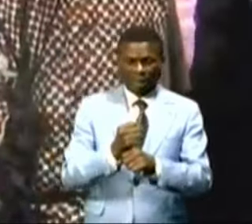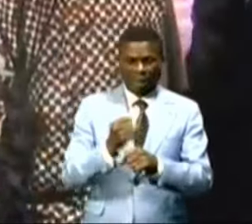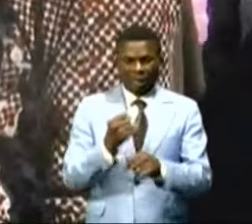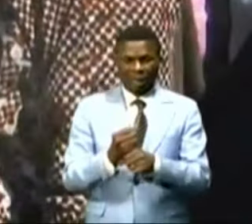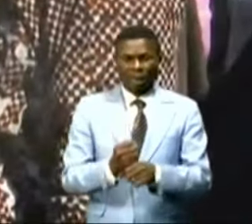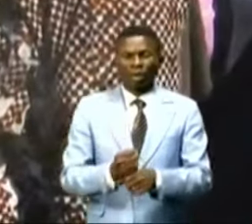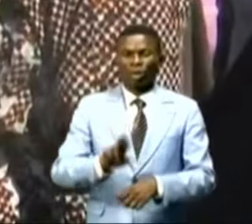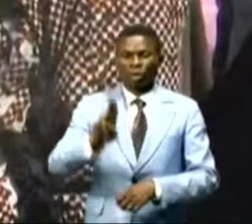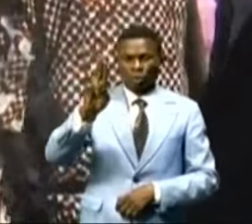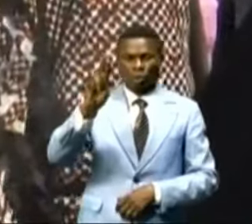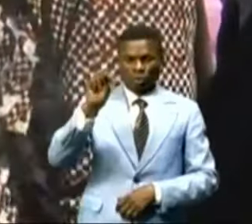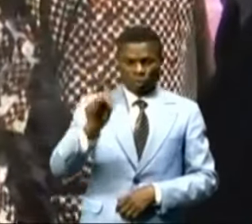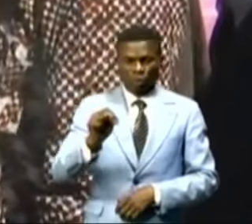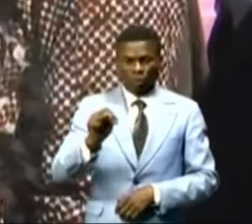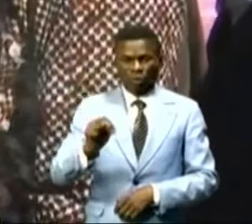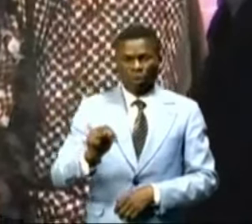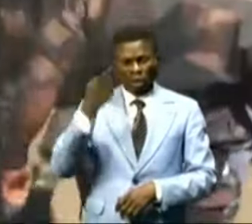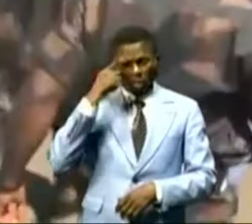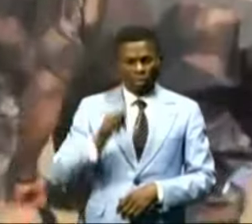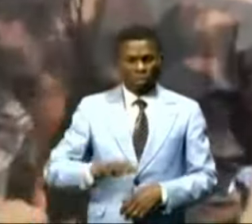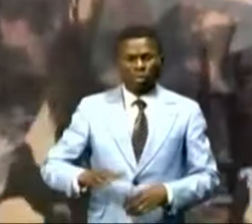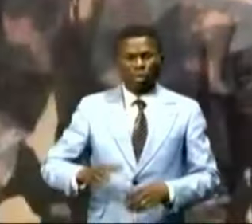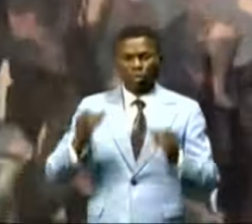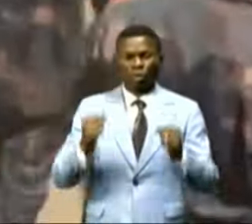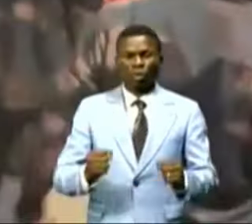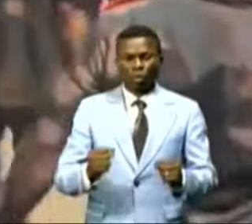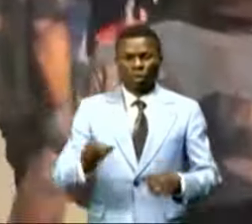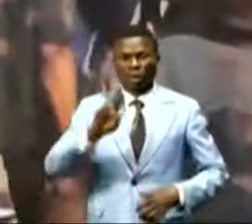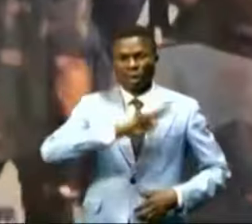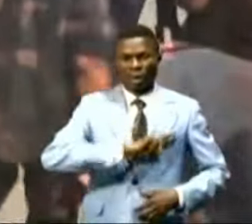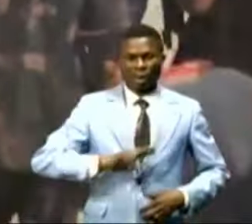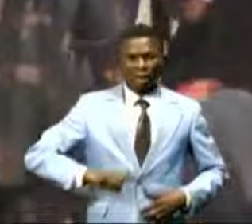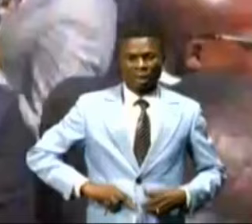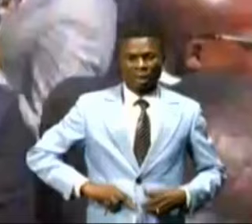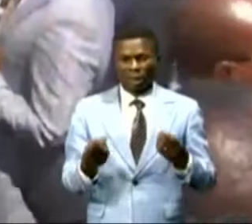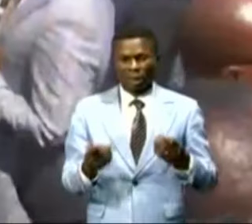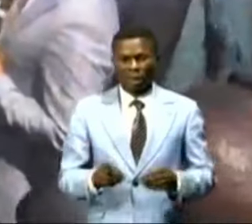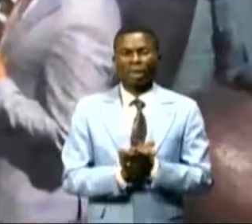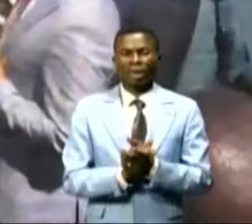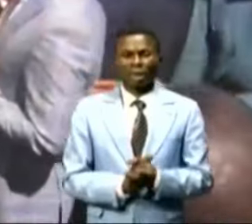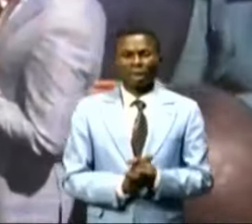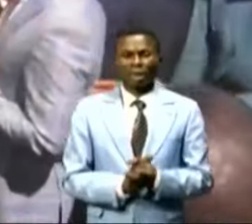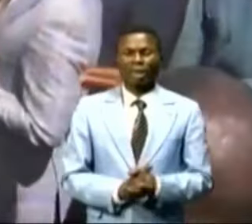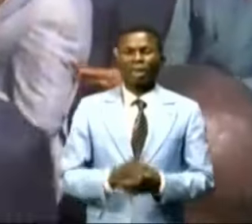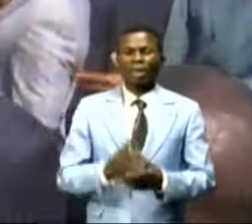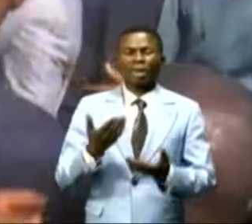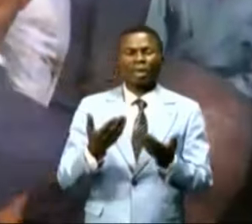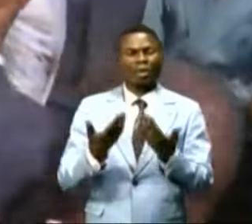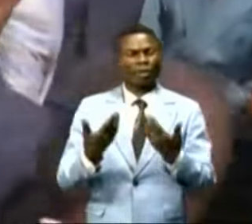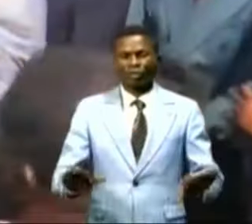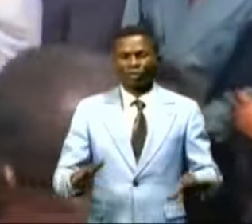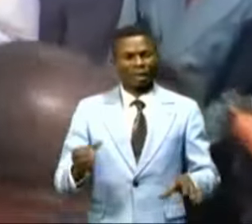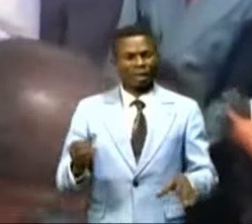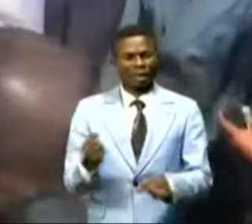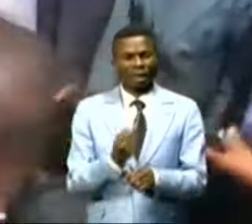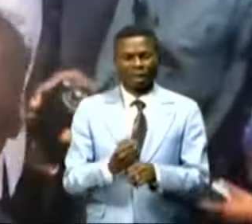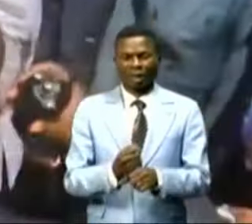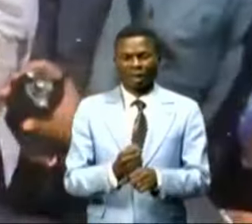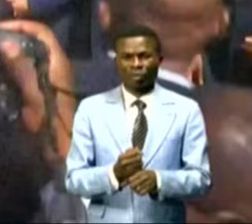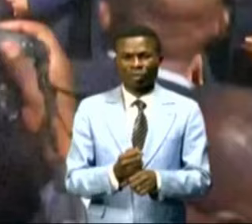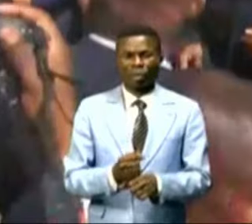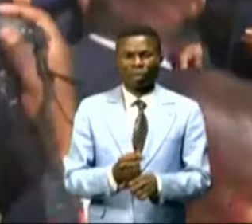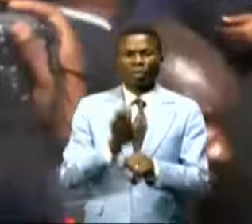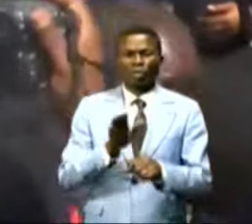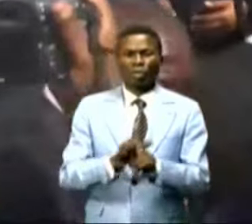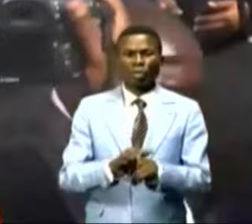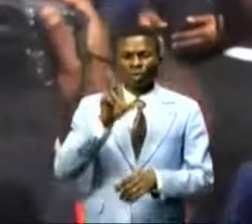l'Organisation des Nations Unies pour la stabilisation en RDC, centre névralgique de ses opérations au Sud Kivu, depuis plus de